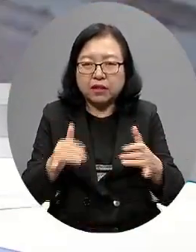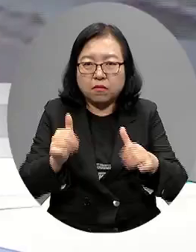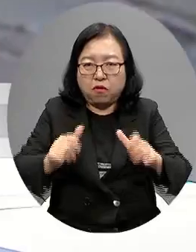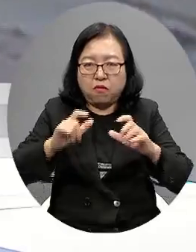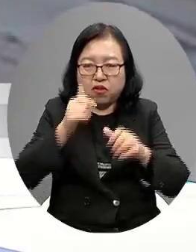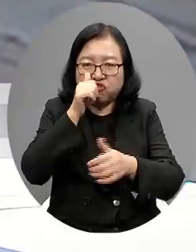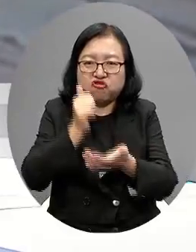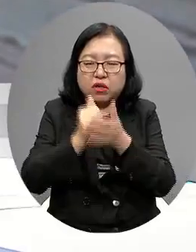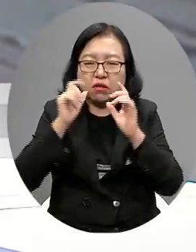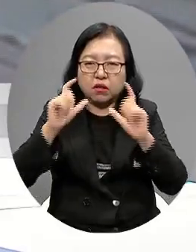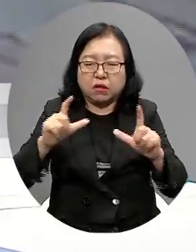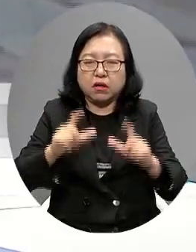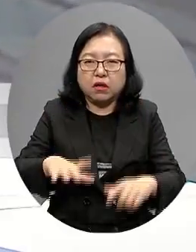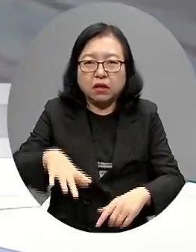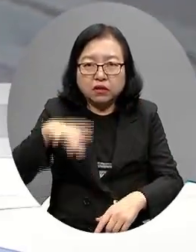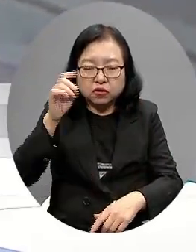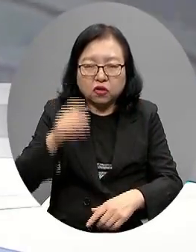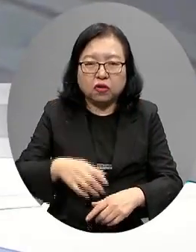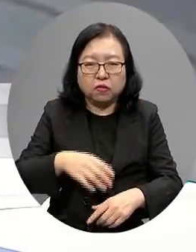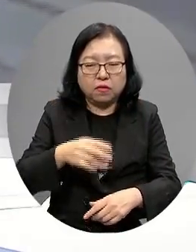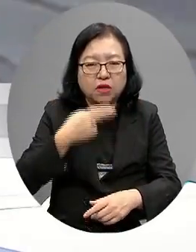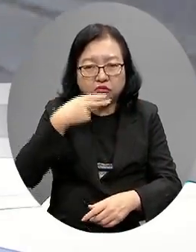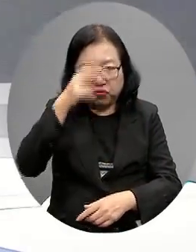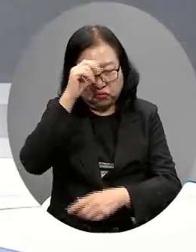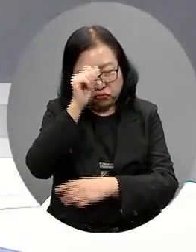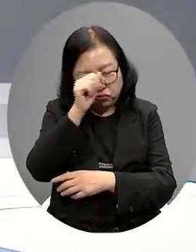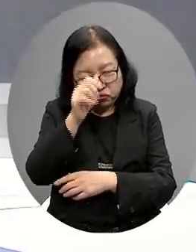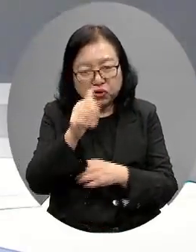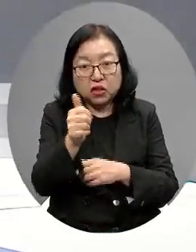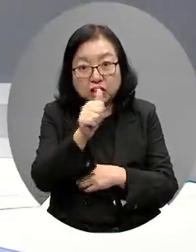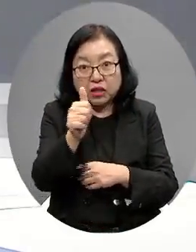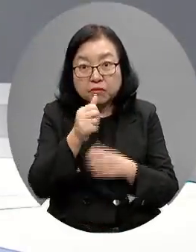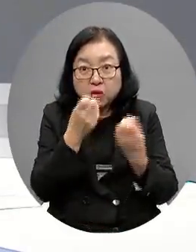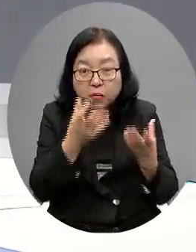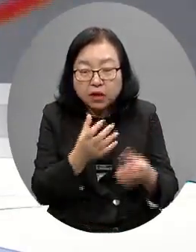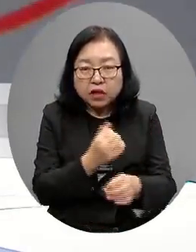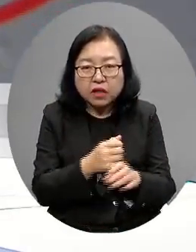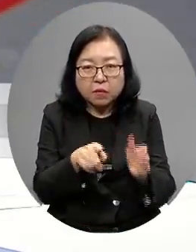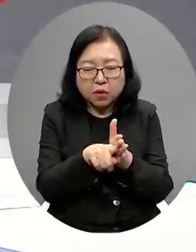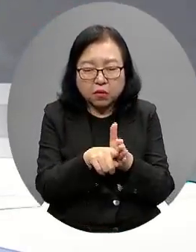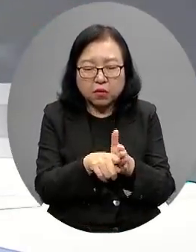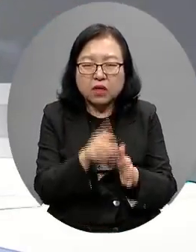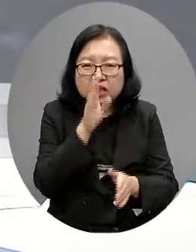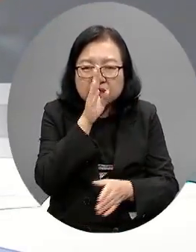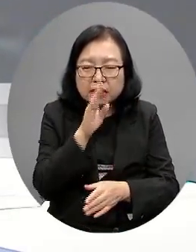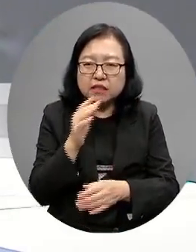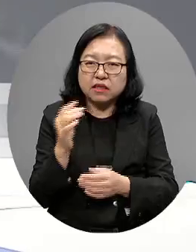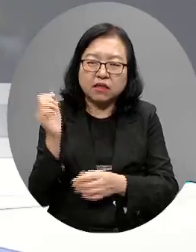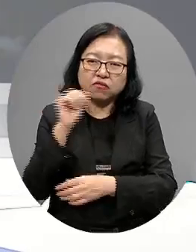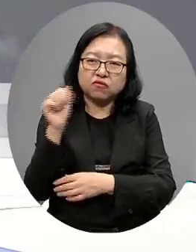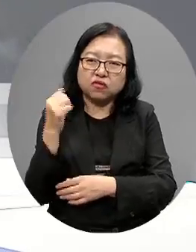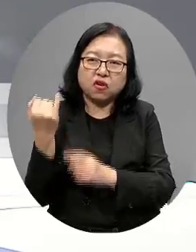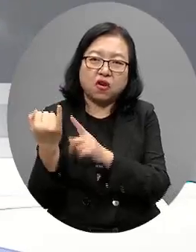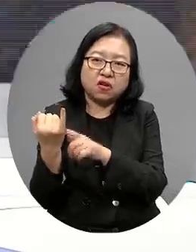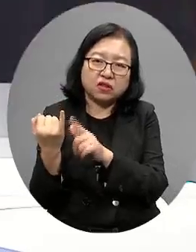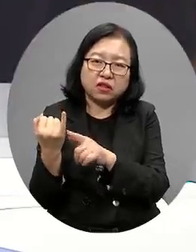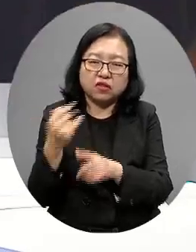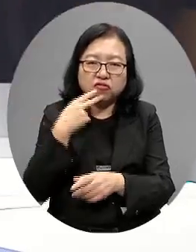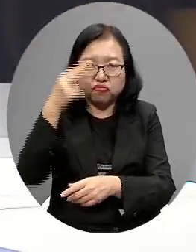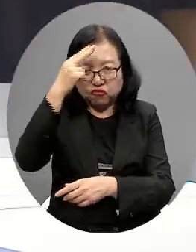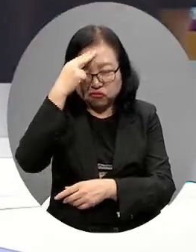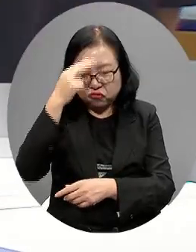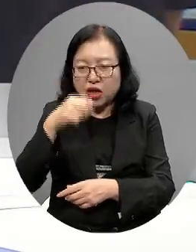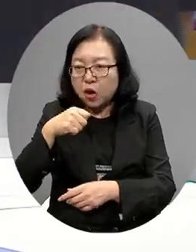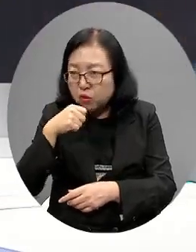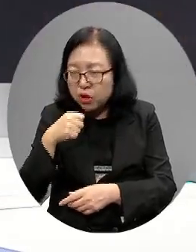당초 음주운전을 했다는 남성 말만 믿고 경찰이 실 운전한 성에 대해서는 음주측정을 하지 않은